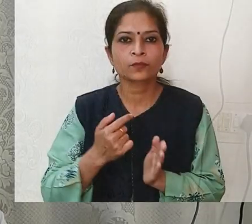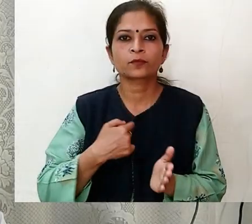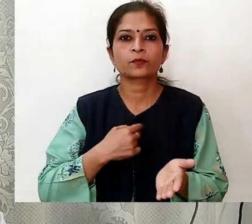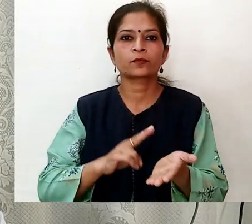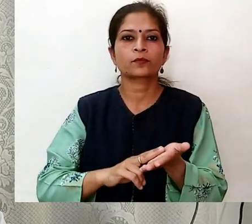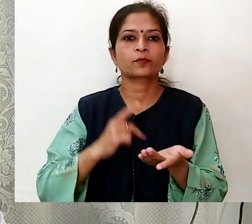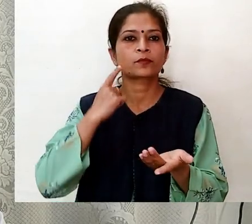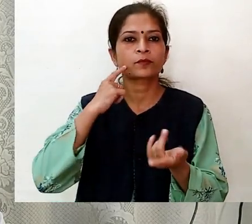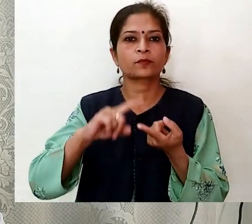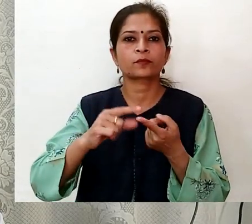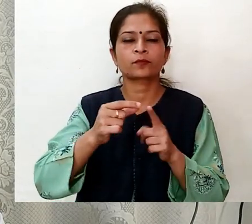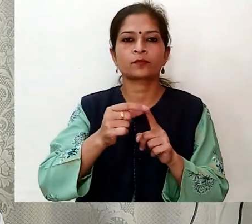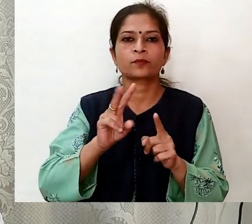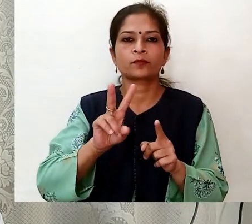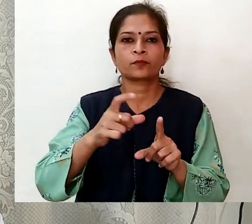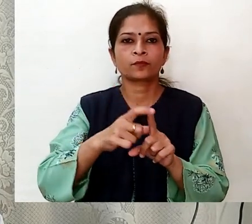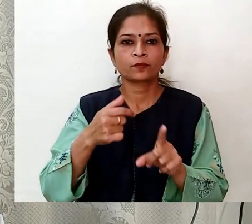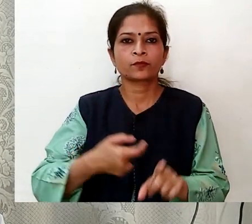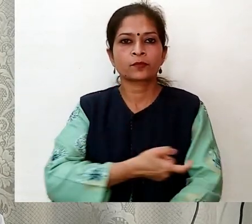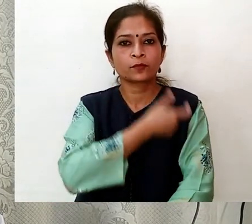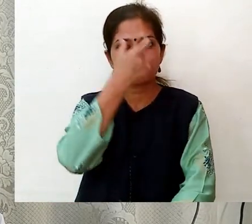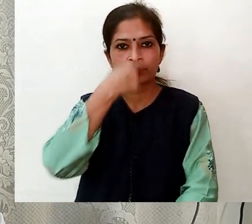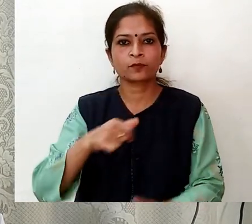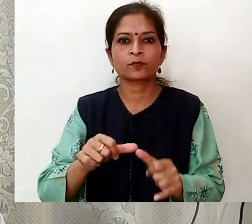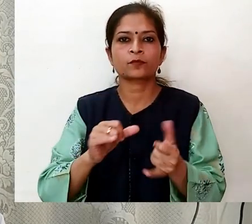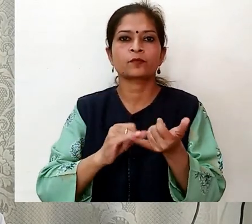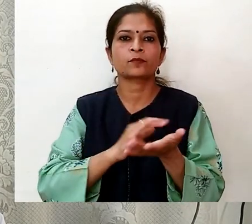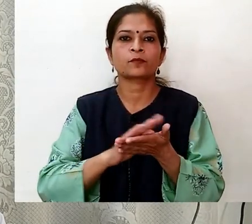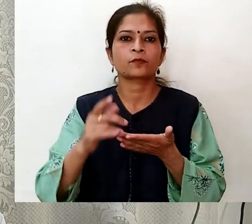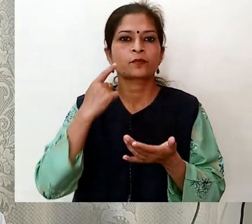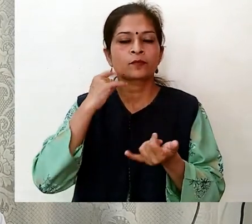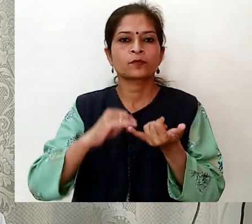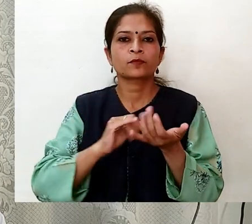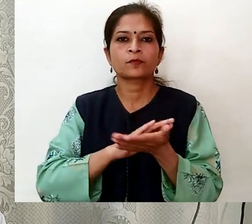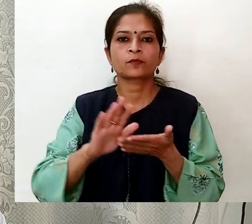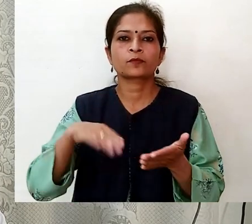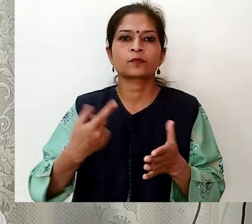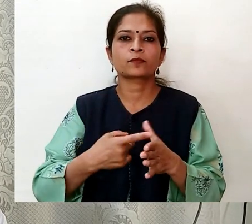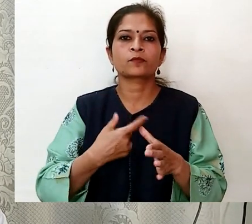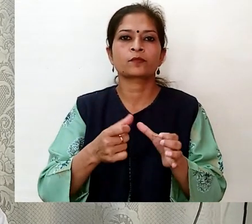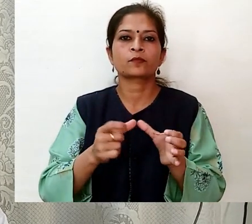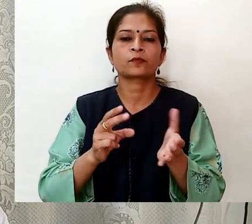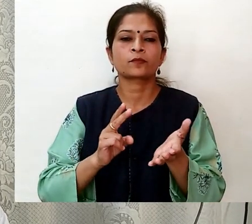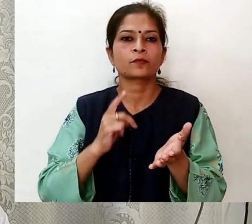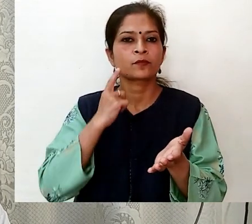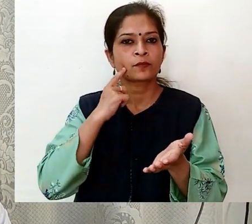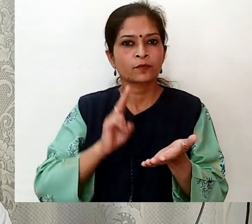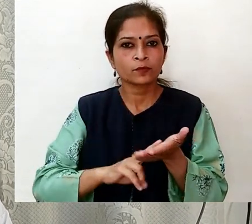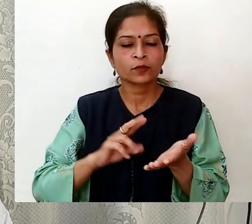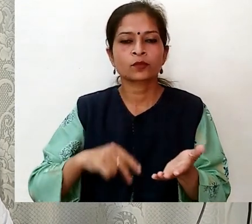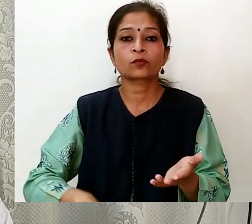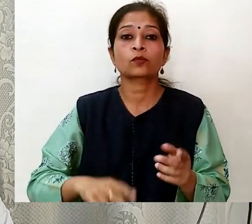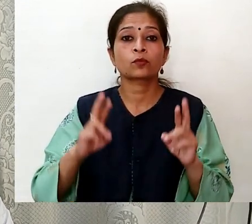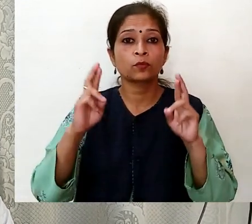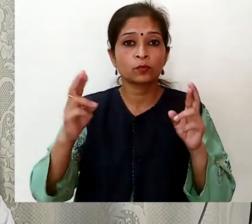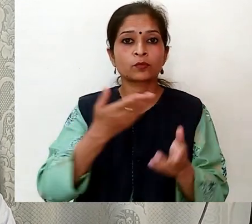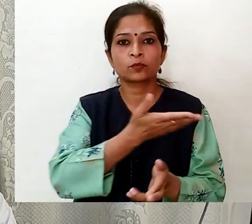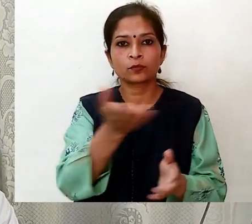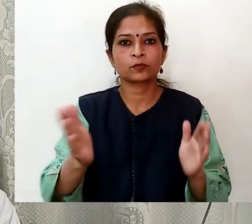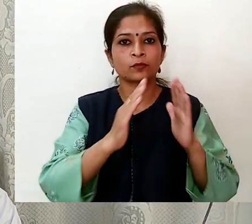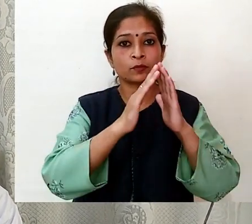मैं डॉक्टर आशीष जैन NIEPBD से आपको नमस्कार करता हूं और आशा करता हूं कि आप सब लोग अपने अपने घरों में स्वस्थ हैं और लॉकडाउन की